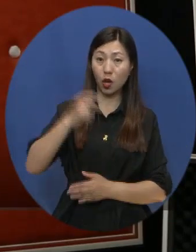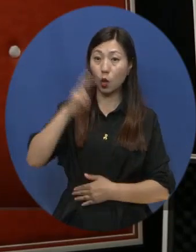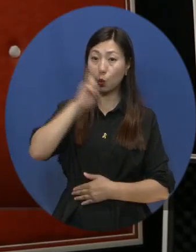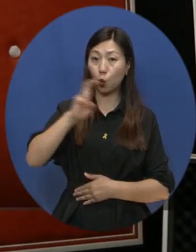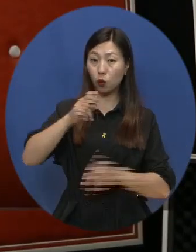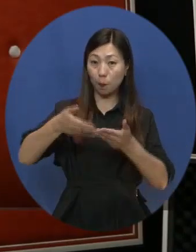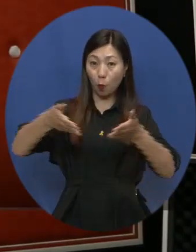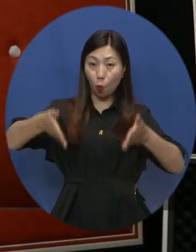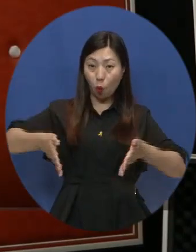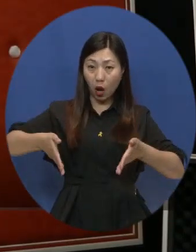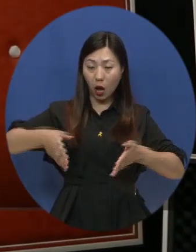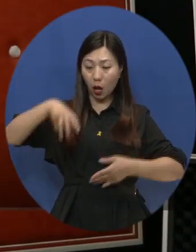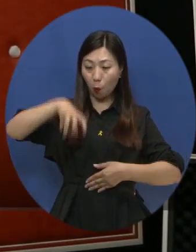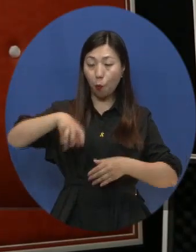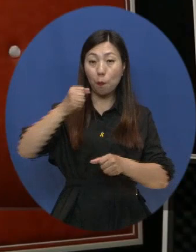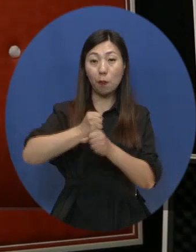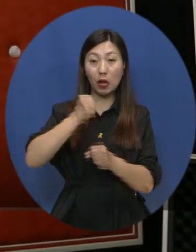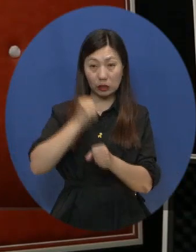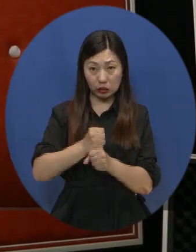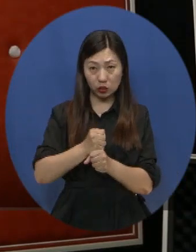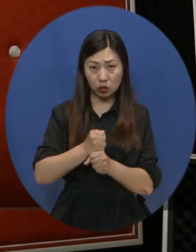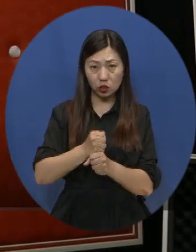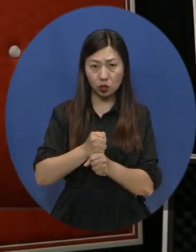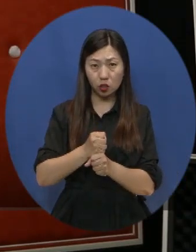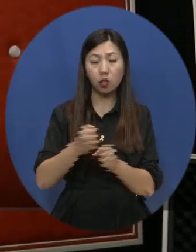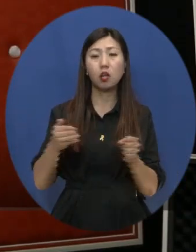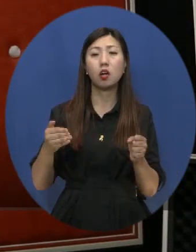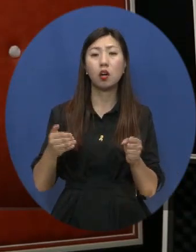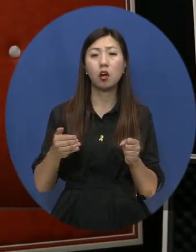만들어서 아버지가